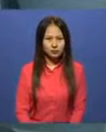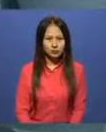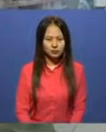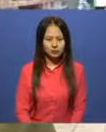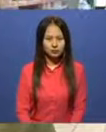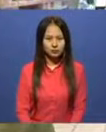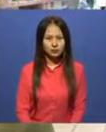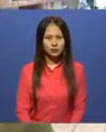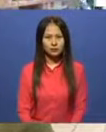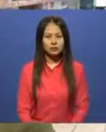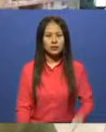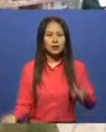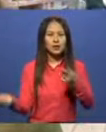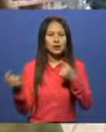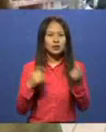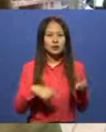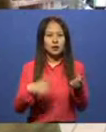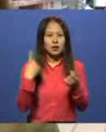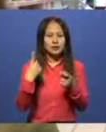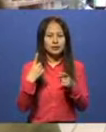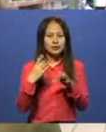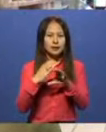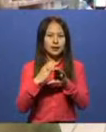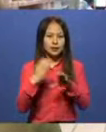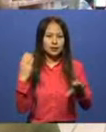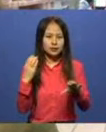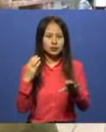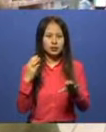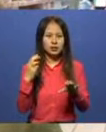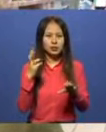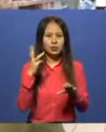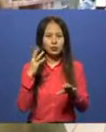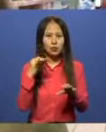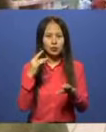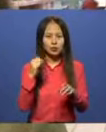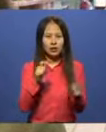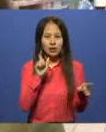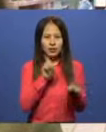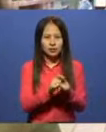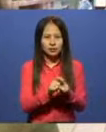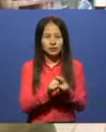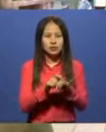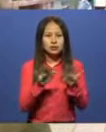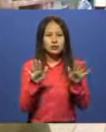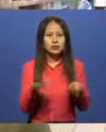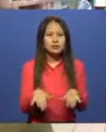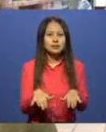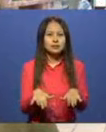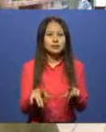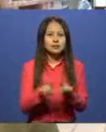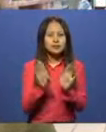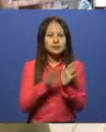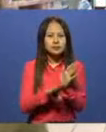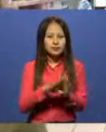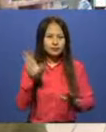3 әже келді. Олар бір газелді толтырып, ұн алып келді. Сол тағы жастар келді, балдармен келді, қарапайым